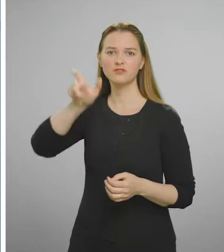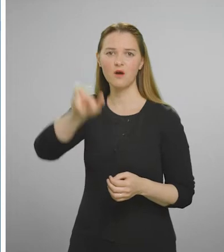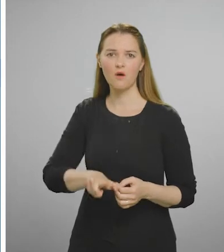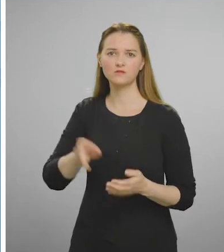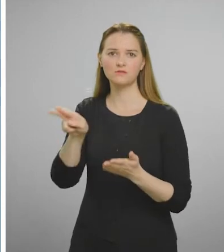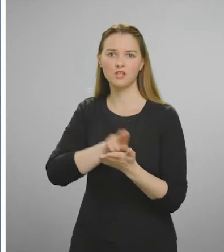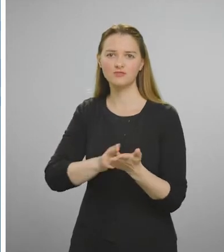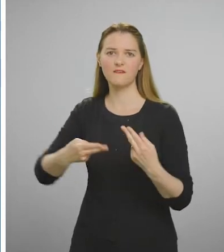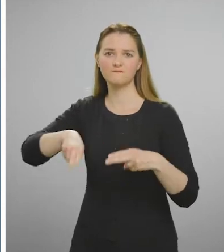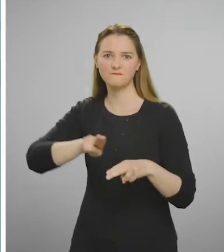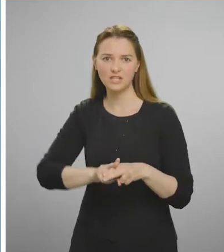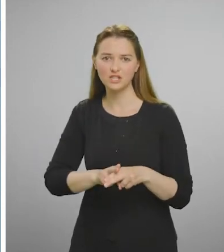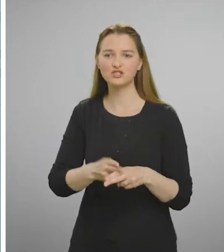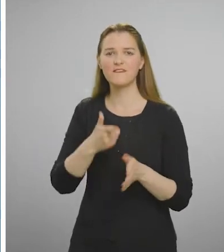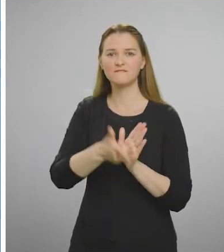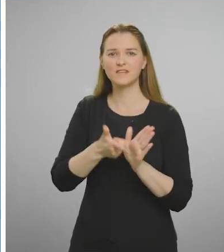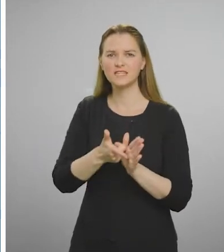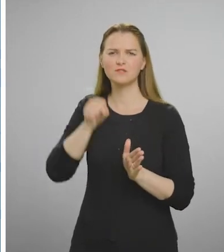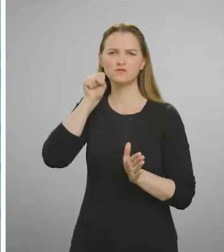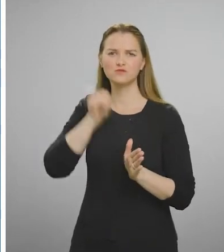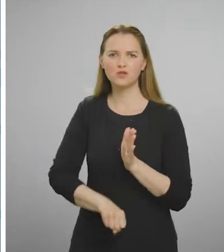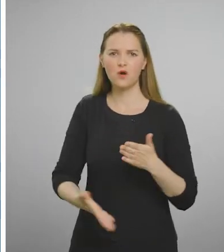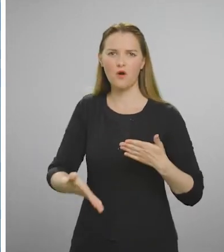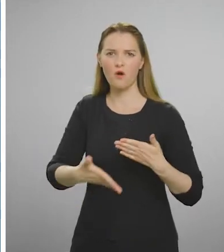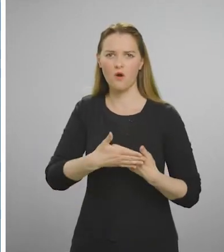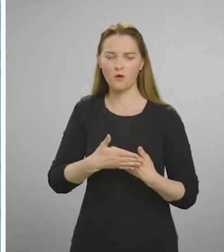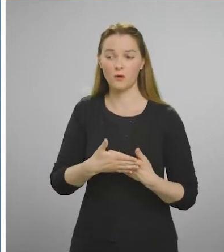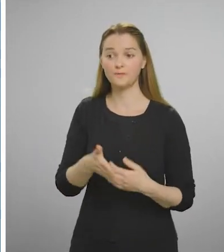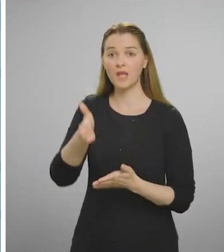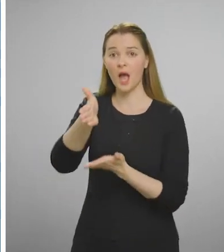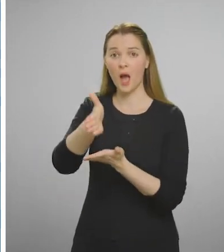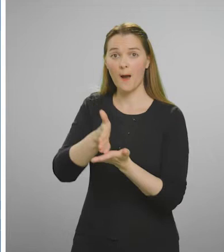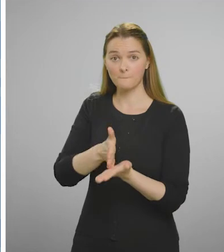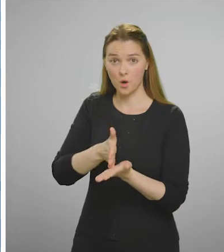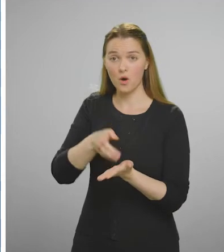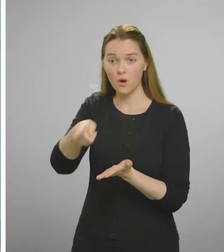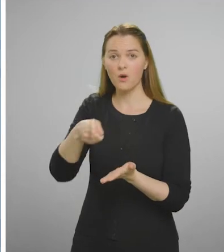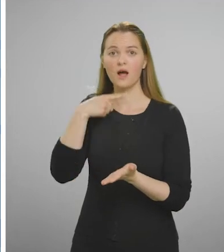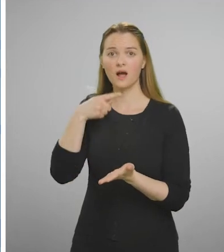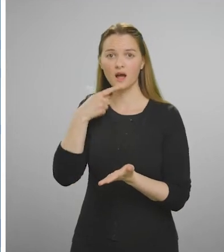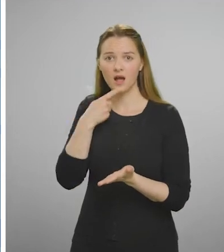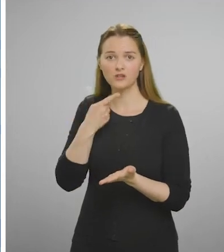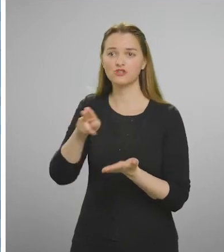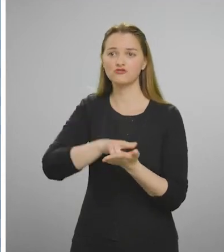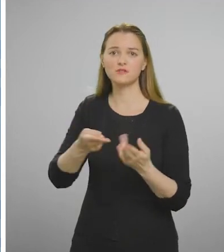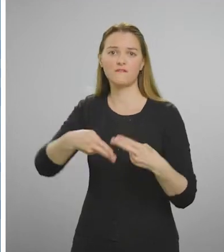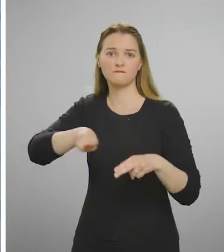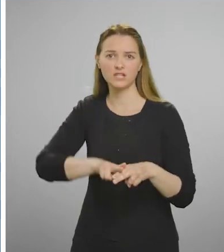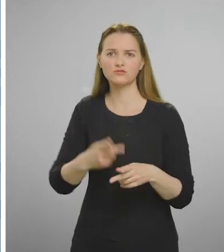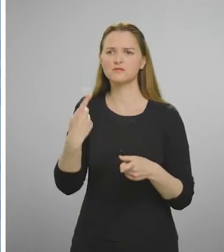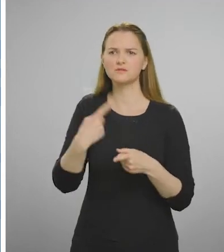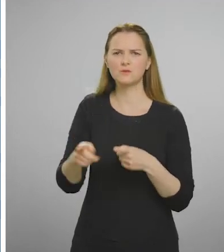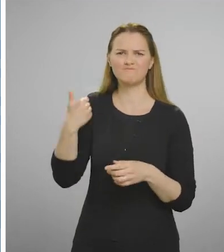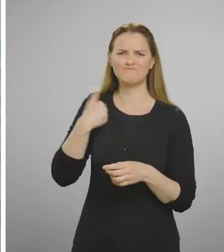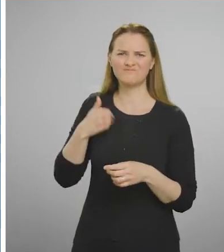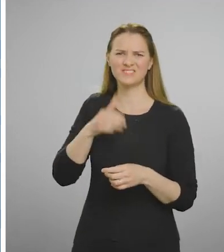zatvaranja. Kod gotovo polovice onih koji su tijekom pandemije čitali više, razlog čitanju je bijeg od svakodnevnih vijesti koje